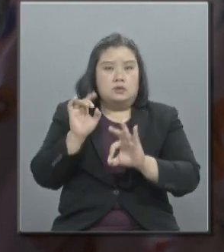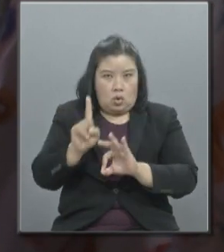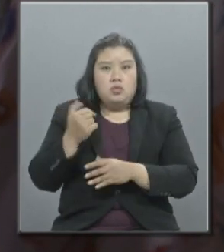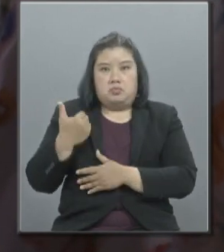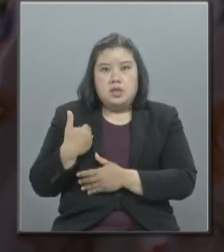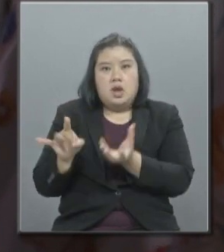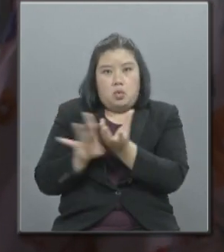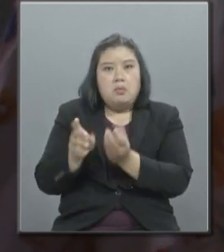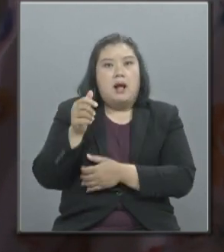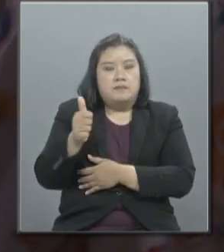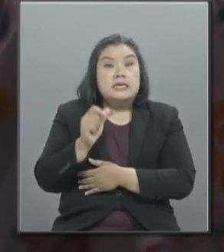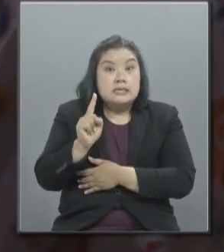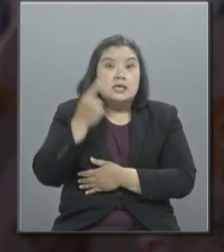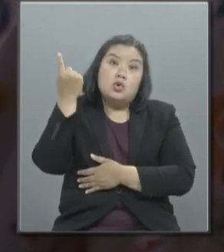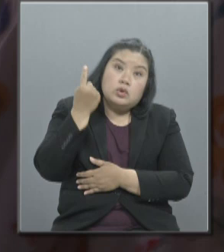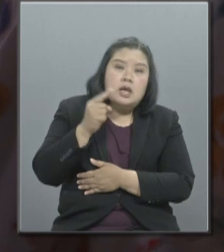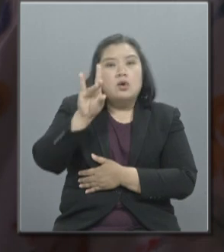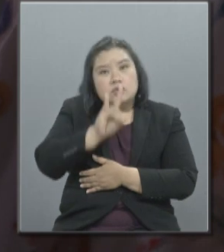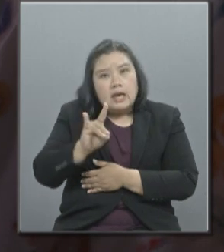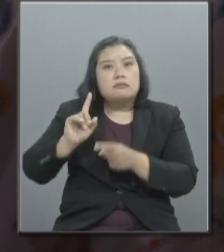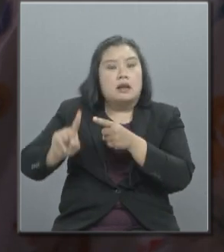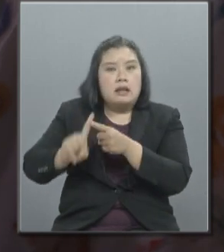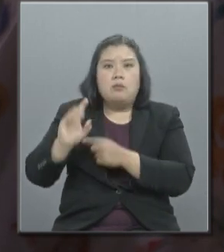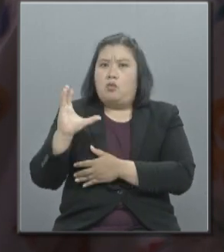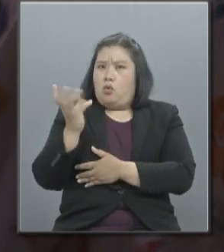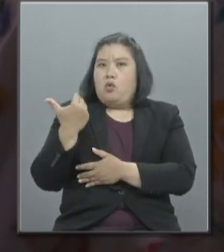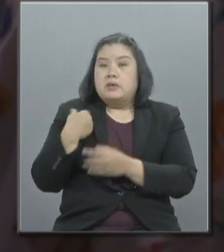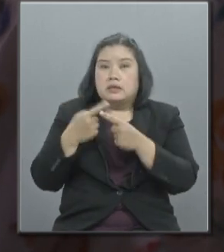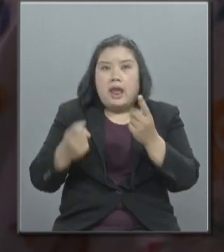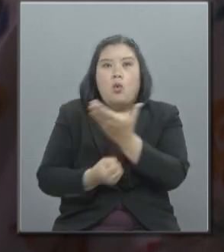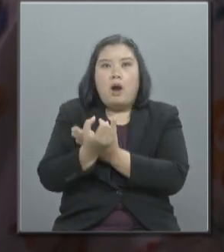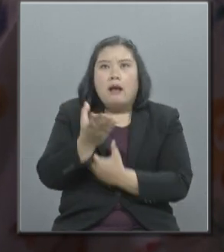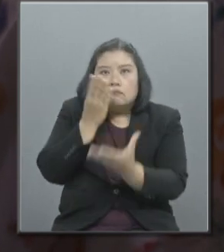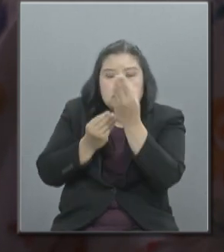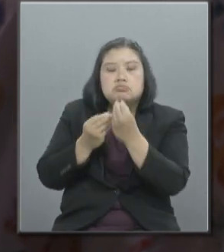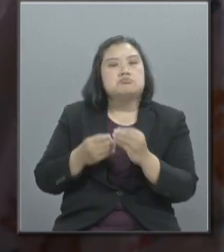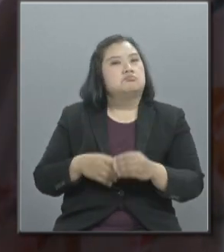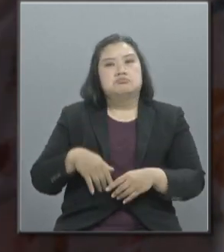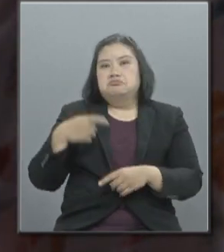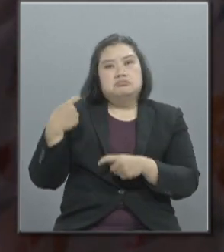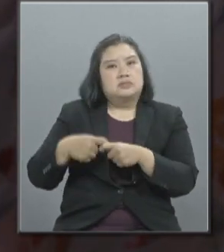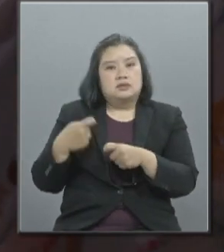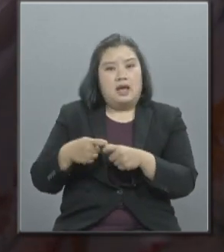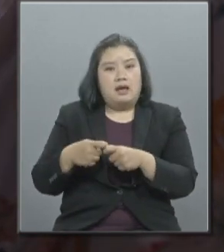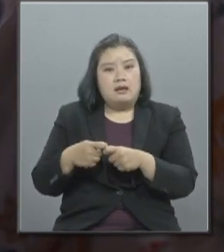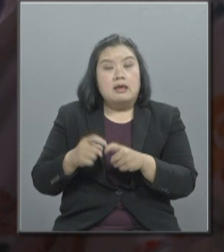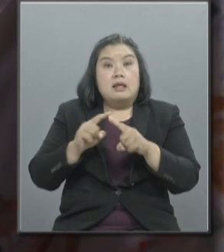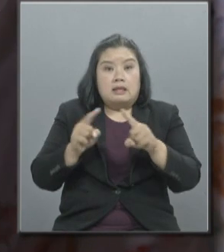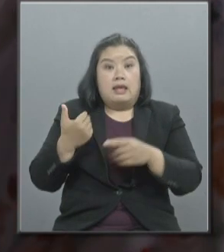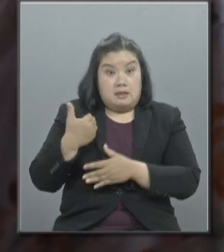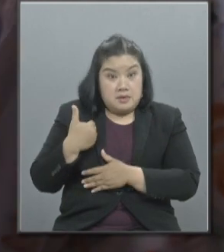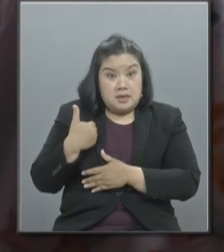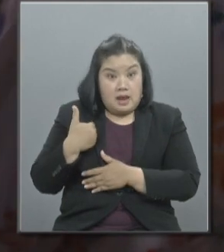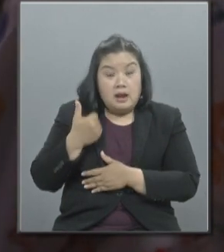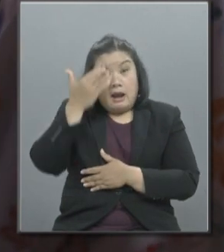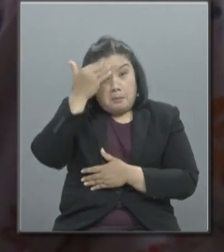จริงๆมีอยู่ทั่วโลกแต่การเข้าถึงหรือไปหามาได้เนี่ยอาจจะไม่ง่ายนะนี่ไม่รวมถึงขณะที่เรามีหลายคนที่แย่งสารคดี